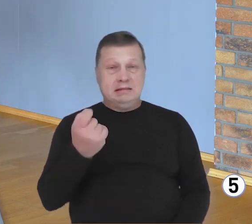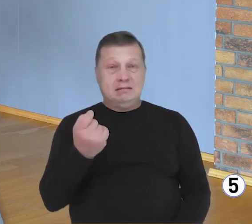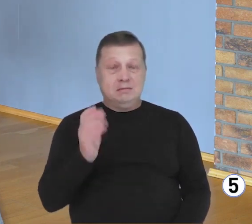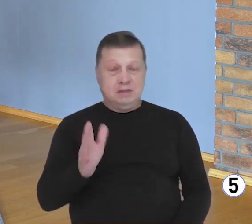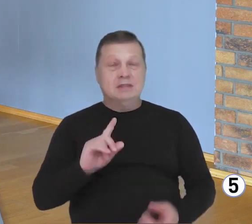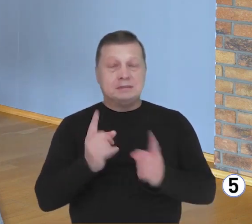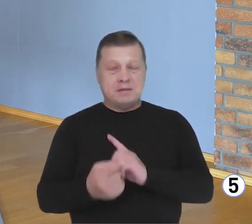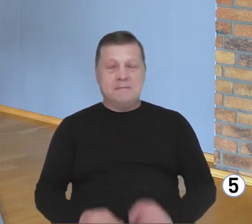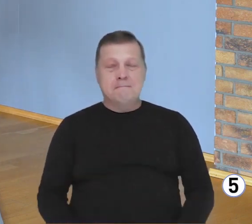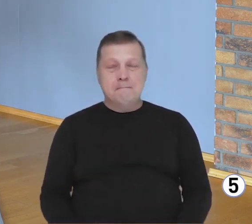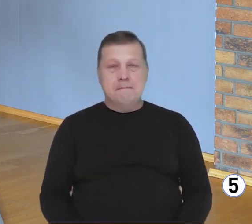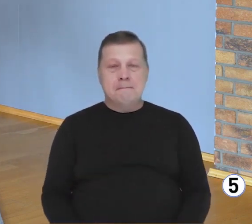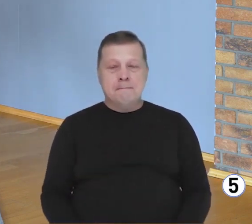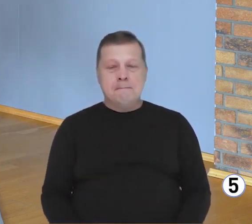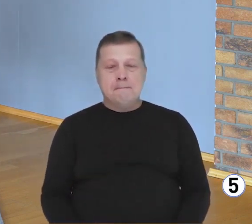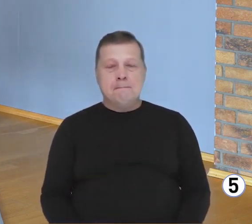Za chwilę zmiana.